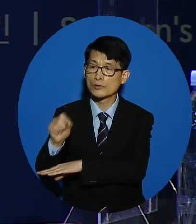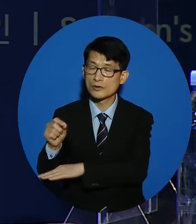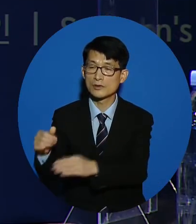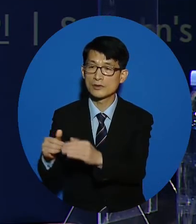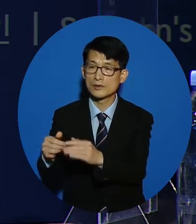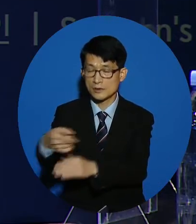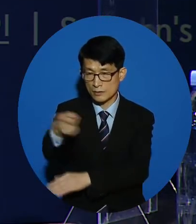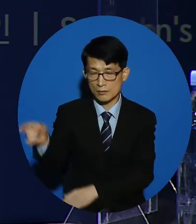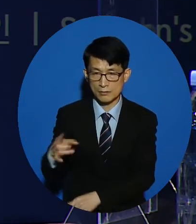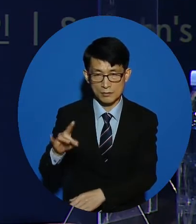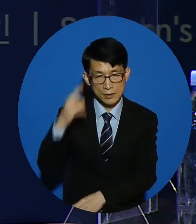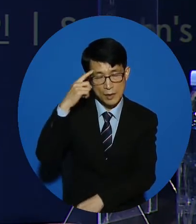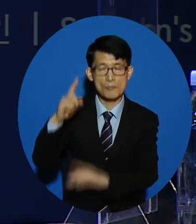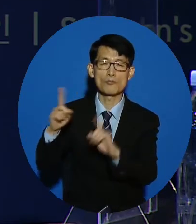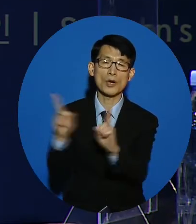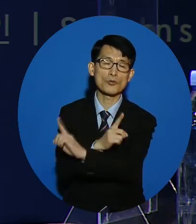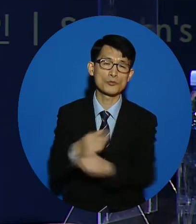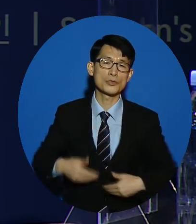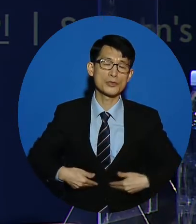있습니다.